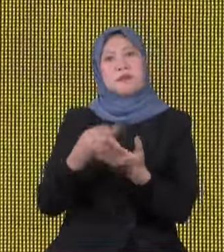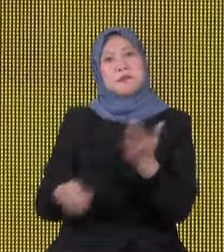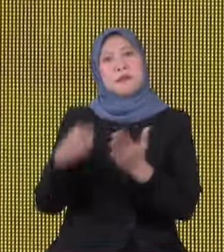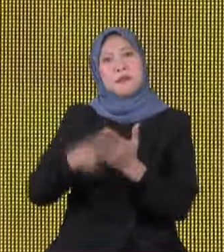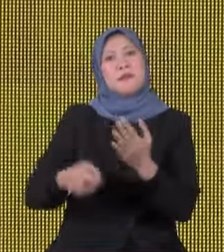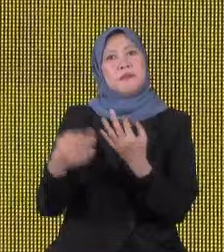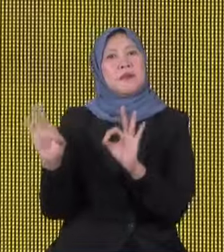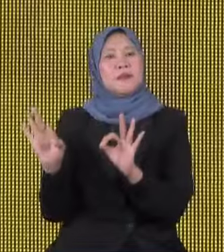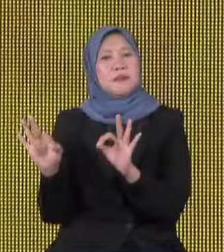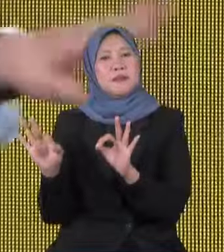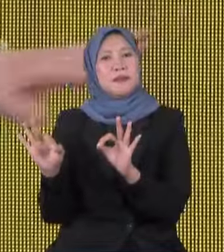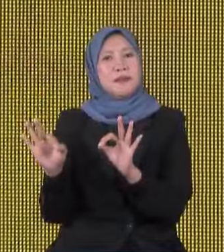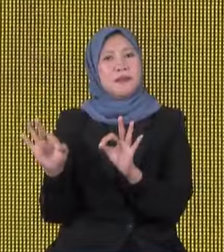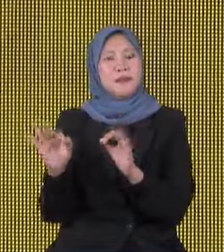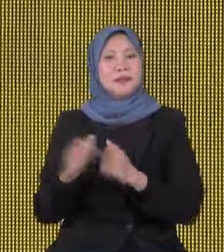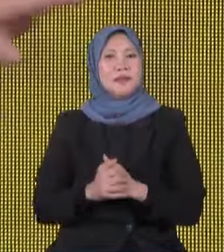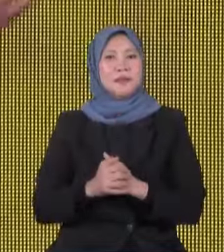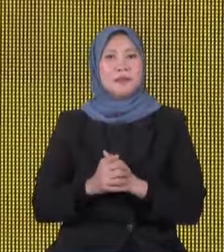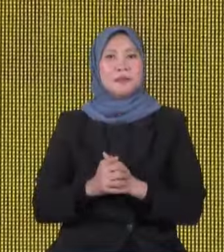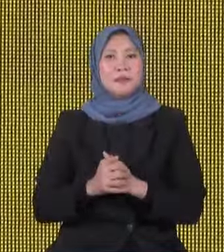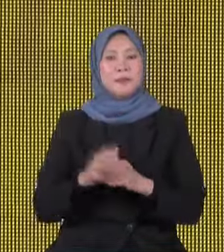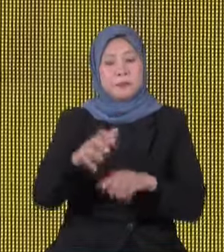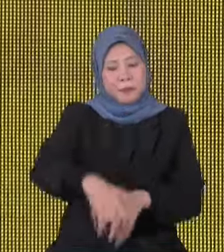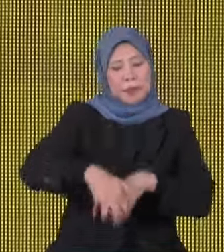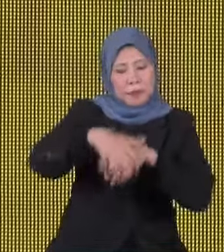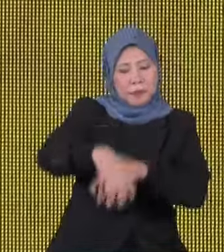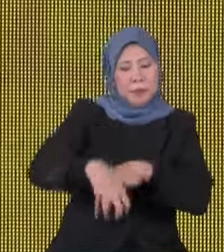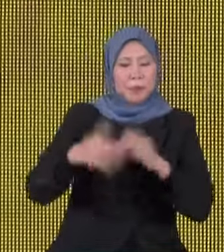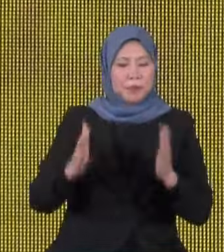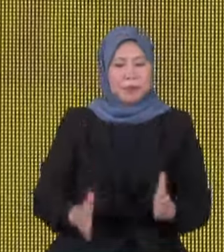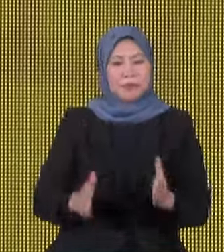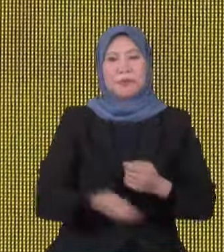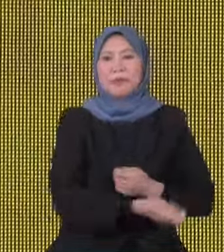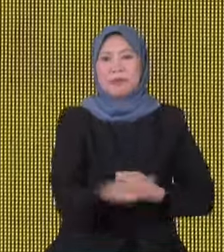itu. Nelayan, pekebun kecil,